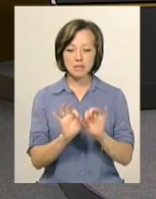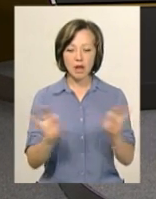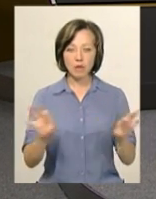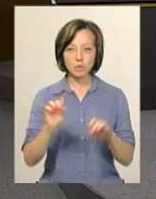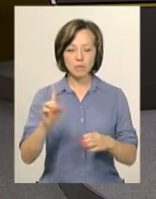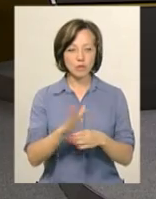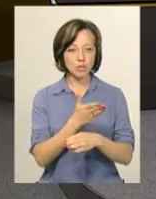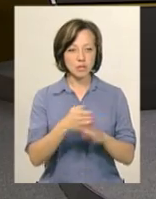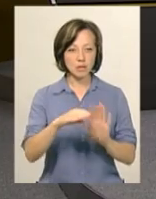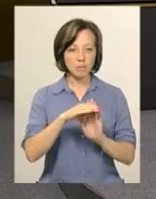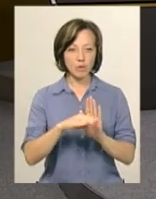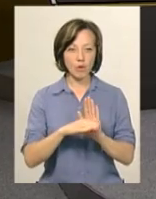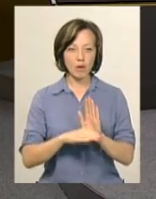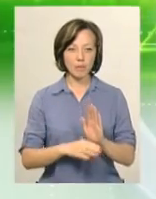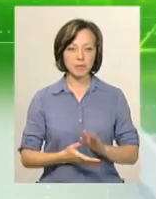першої частини програми.